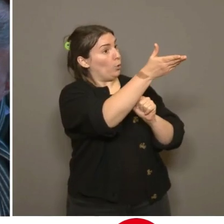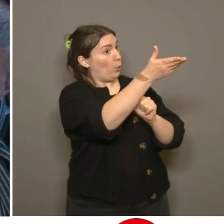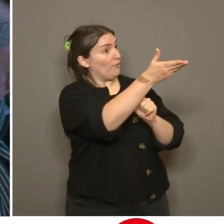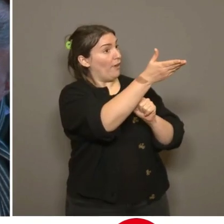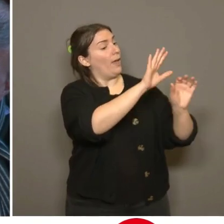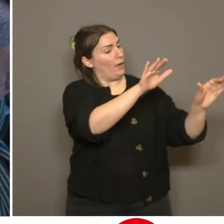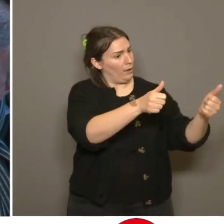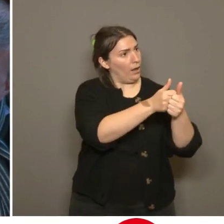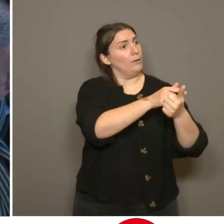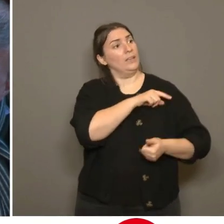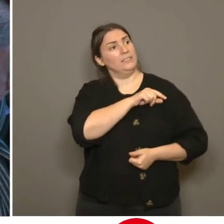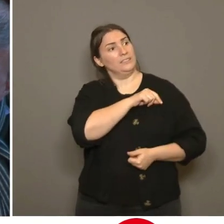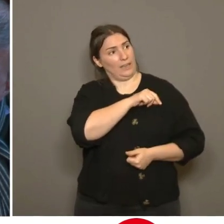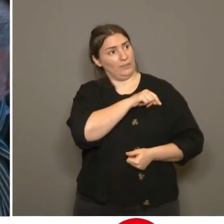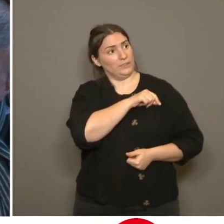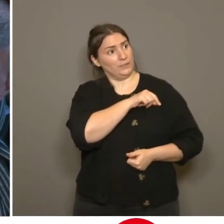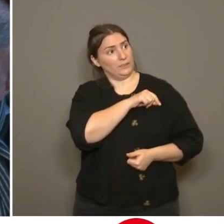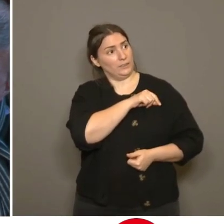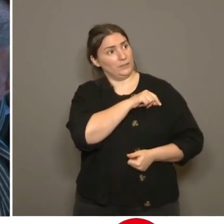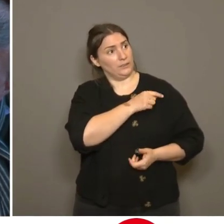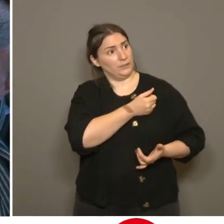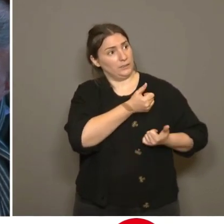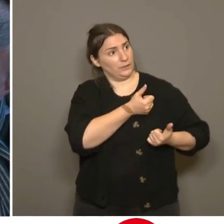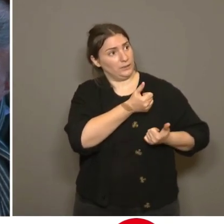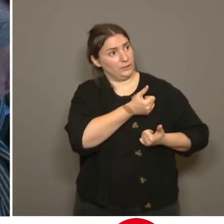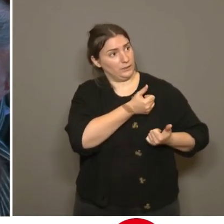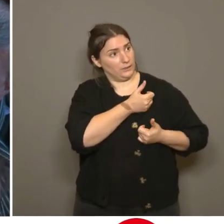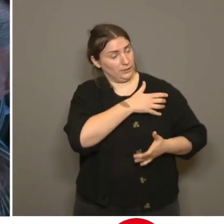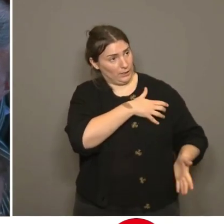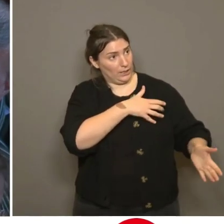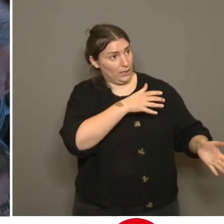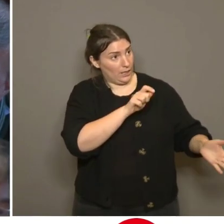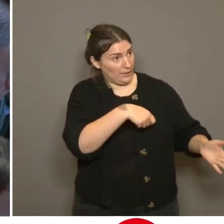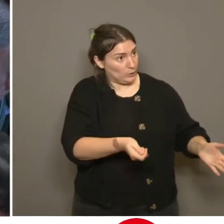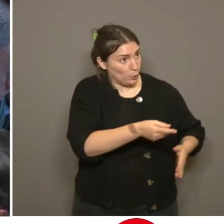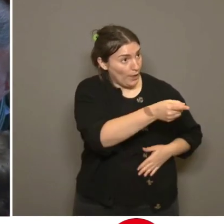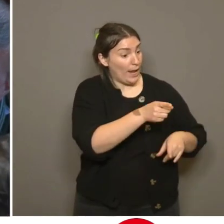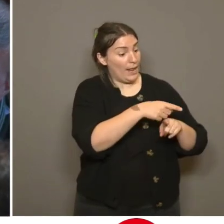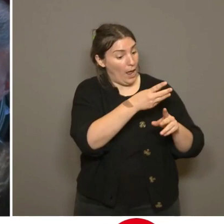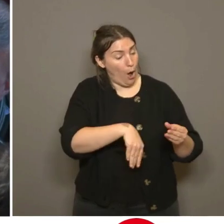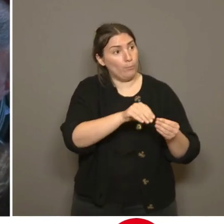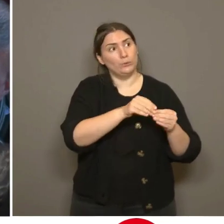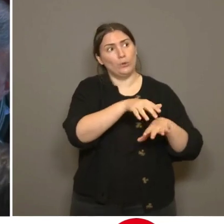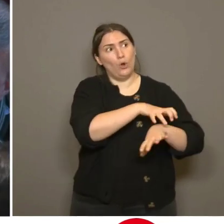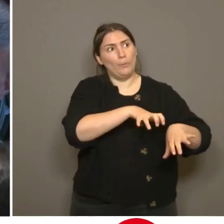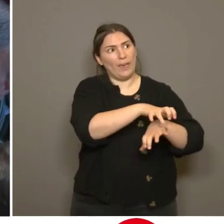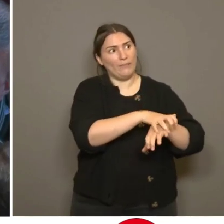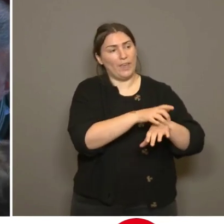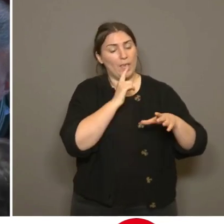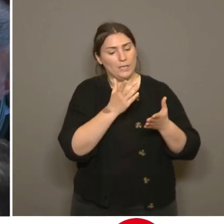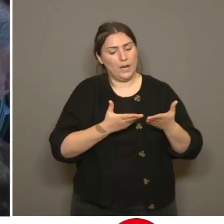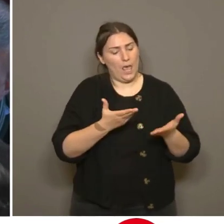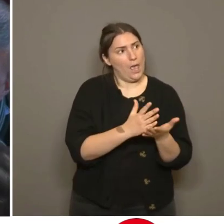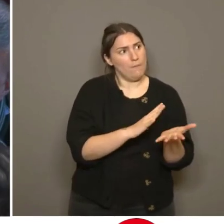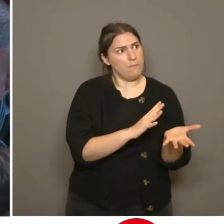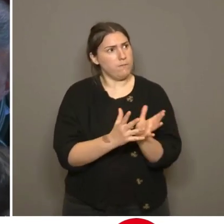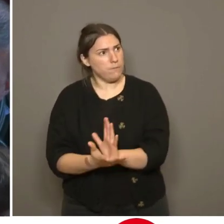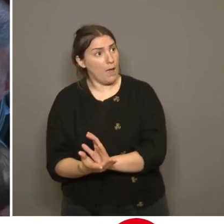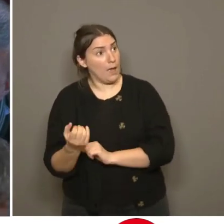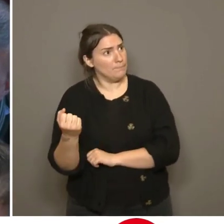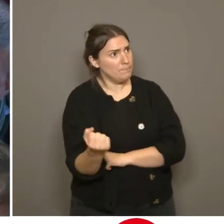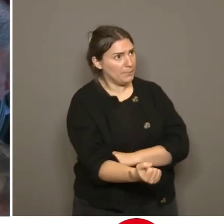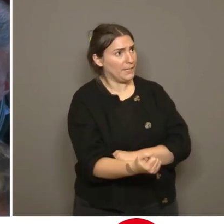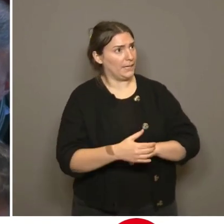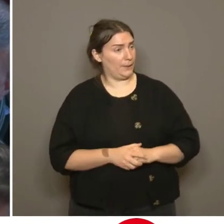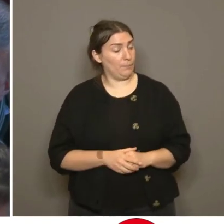police nationale et le préfet pour lutter contre cette situation qui ne fait que s'aggraver ? Quelles mesures concrètes la